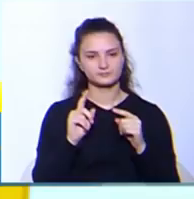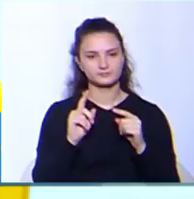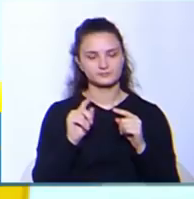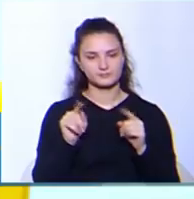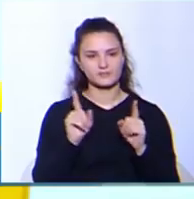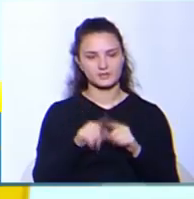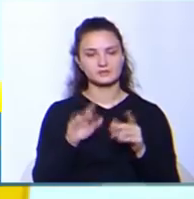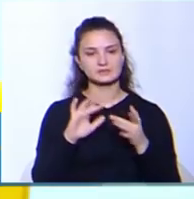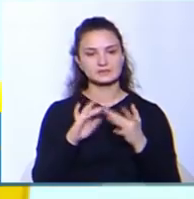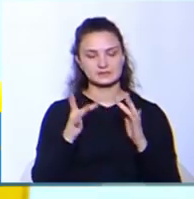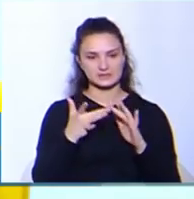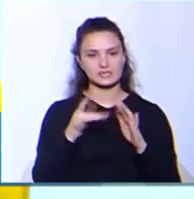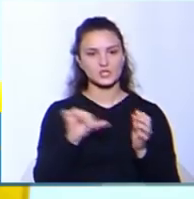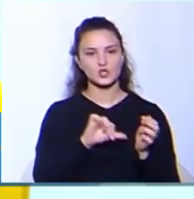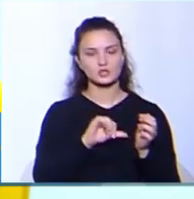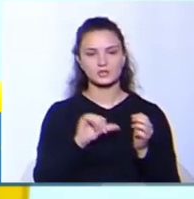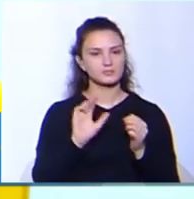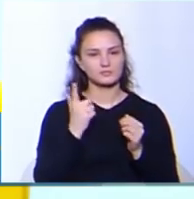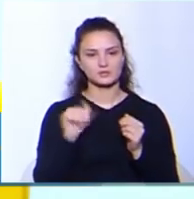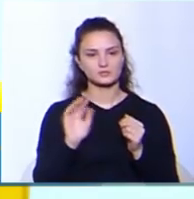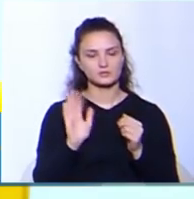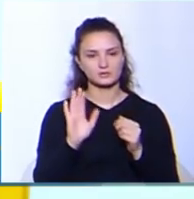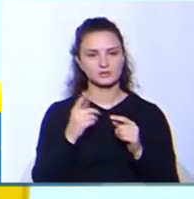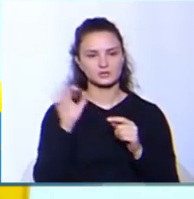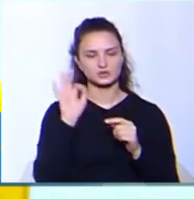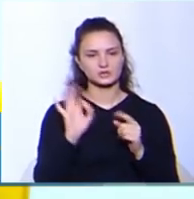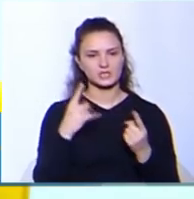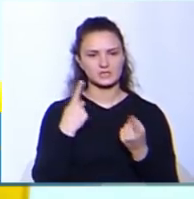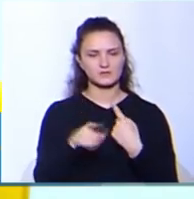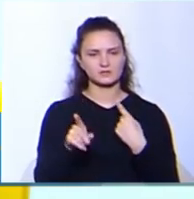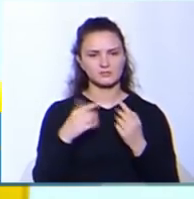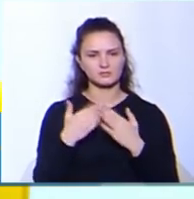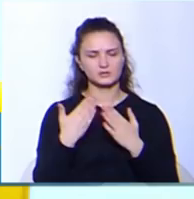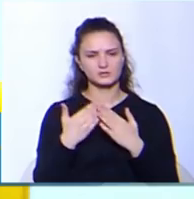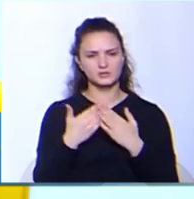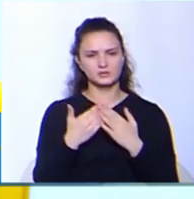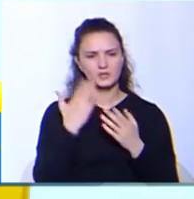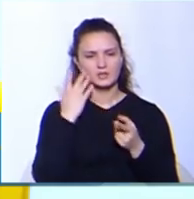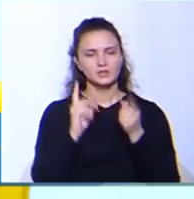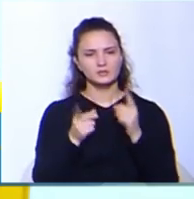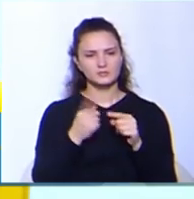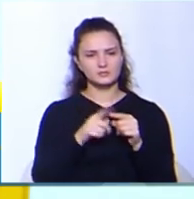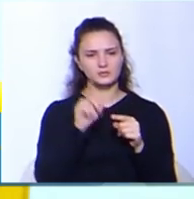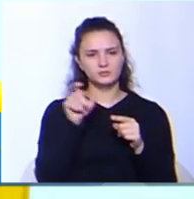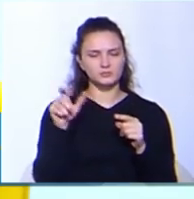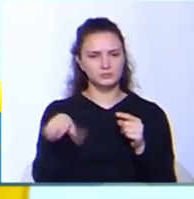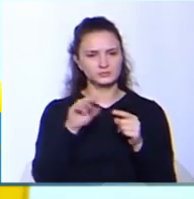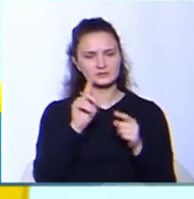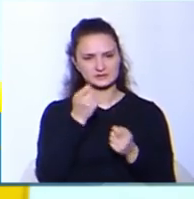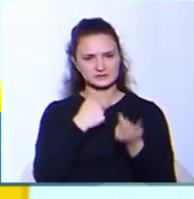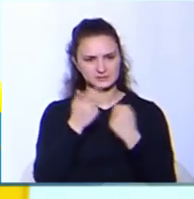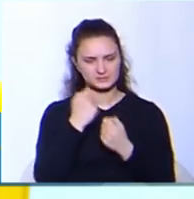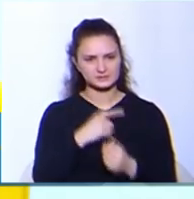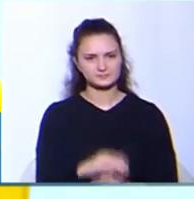მათ შორის ინტერნეტით გამოწერილი ნარკოტიკები არა ხშირად განსხვავდება აბსოლუტურად რეალურად ეს ადამიანები რას იღებენ